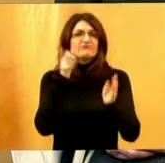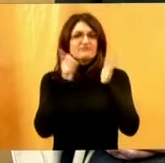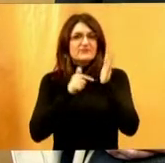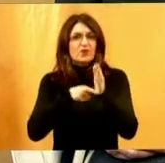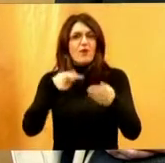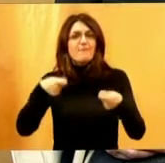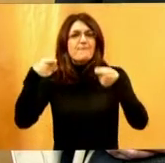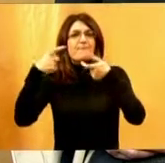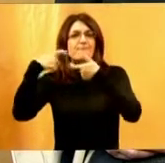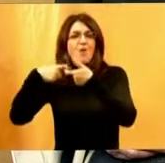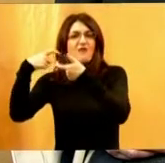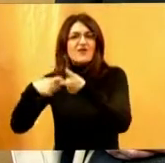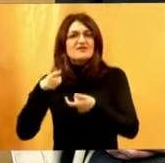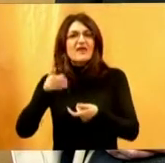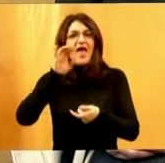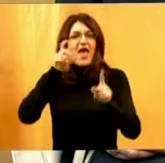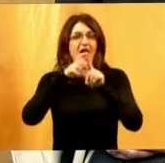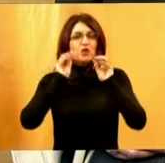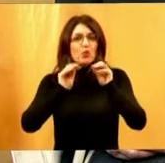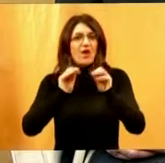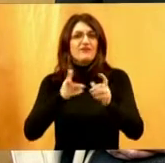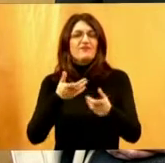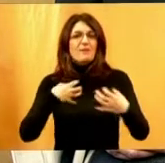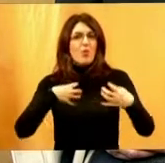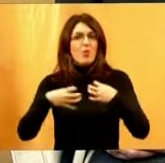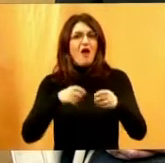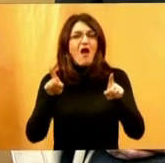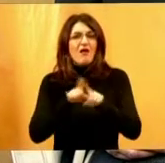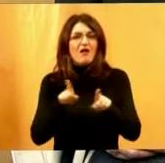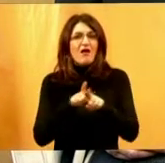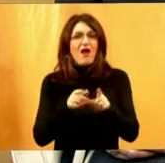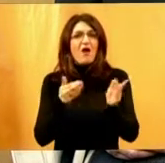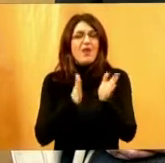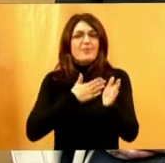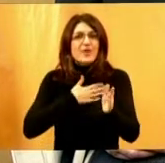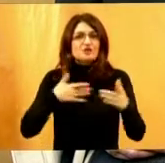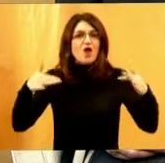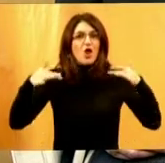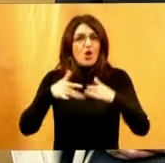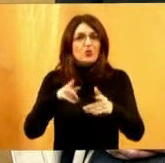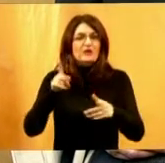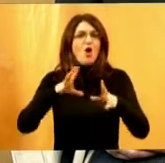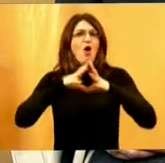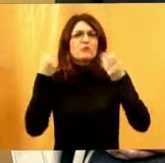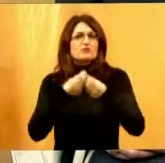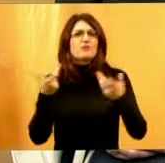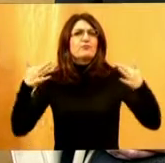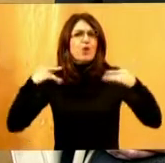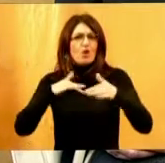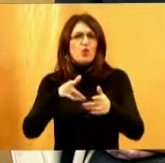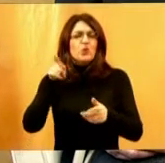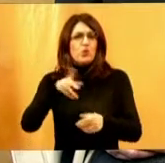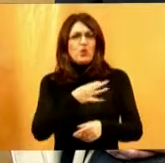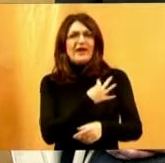povezujemo sa onom edukativnom ulogom kako bismo naše sugrađane ili opće građane Hrvatske